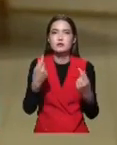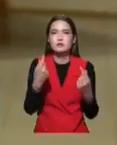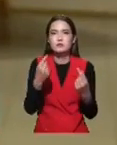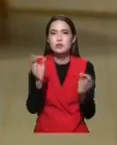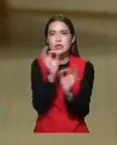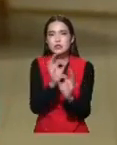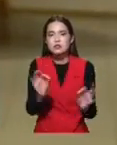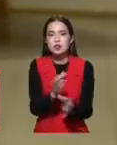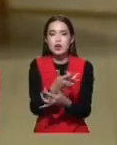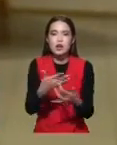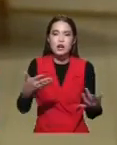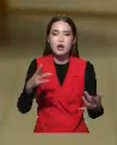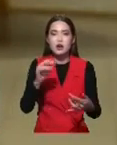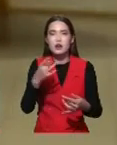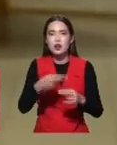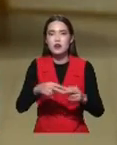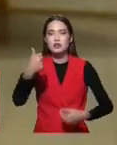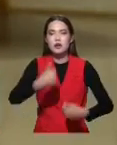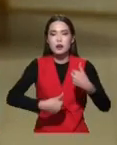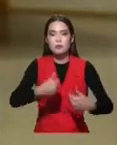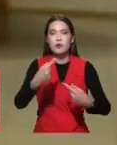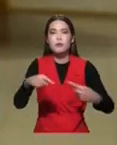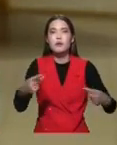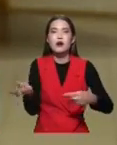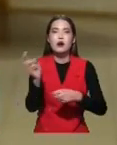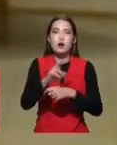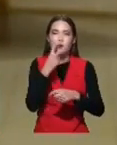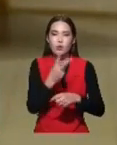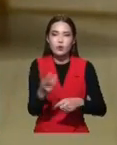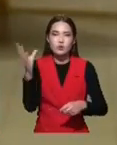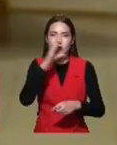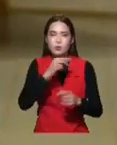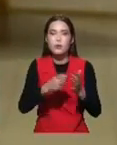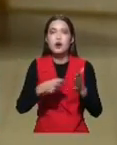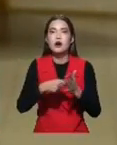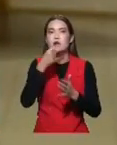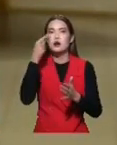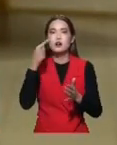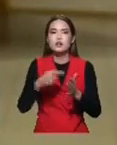Сондықтан да бұл байқау басқа өңірлерде де өтетін болады. Алдында Қарағанды облысында өткен.